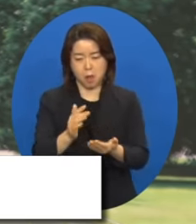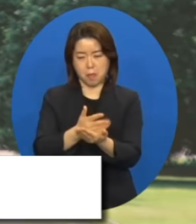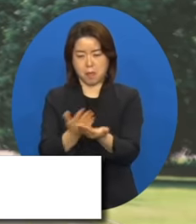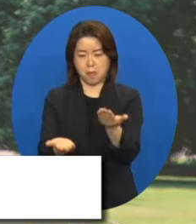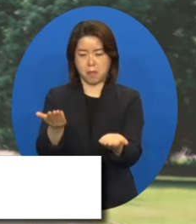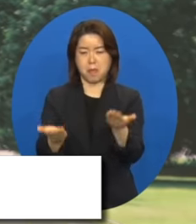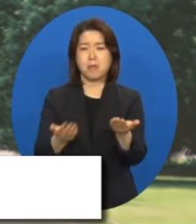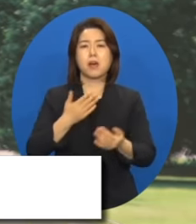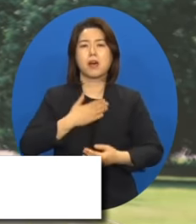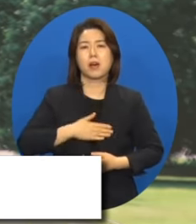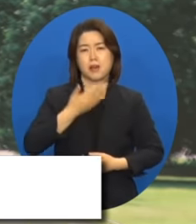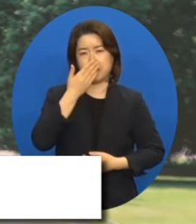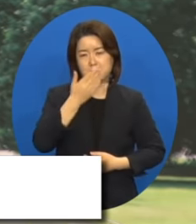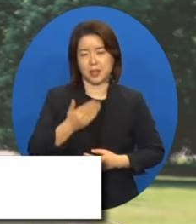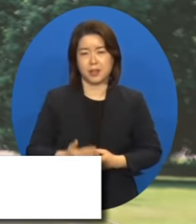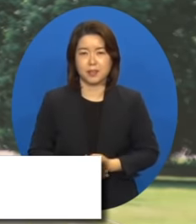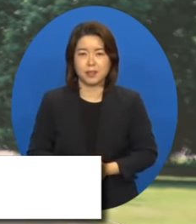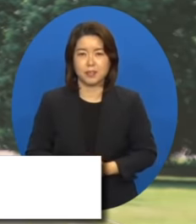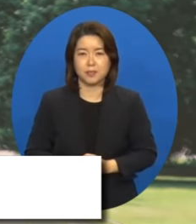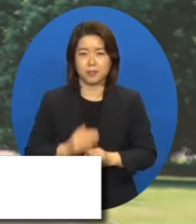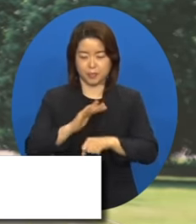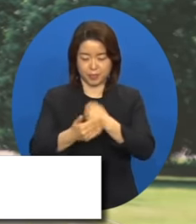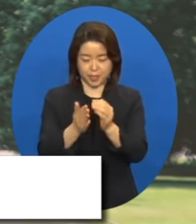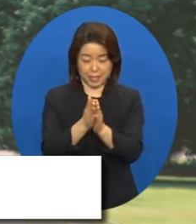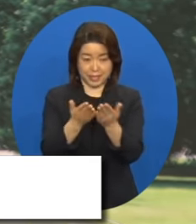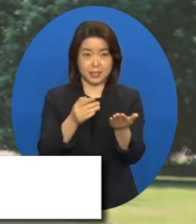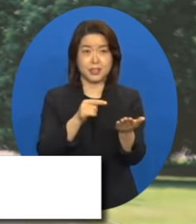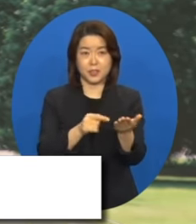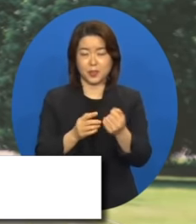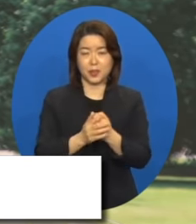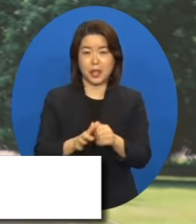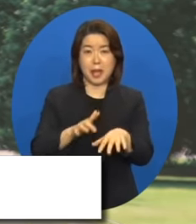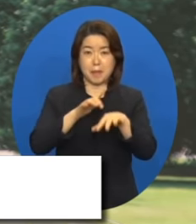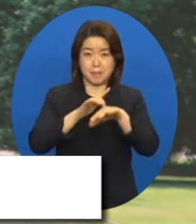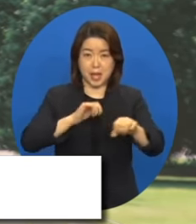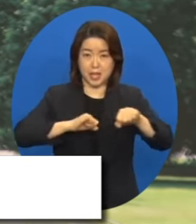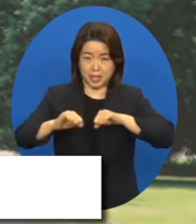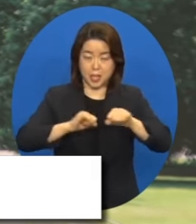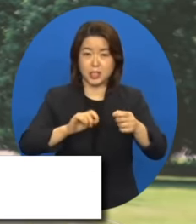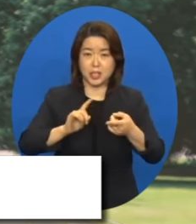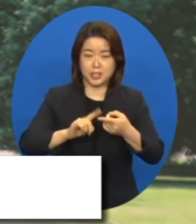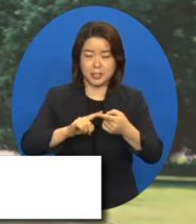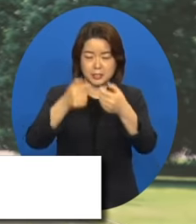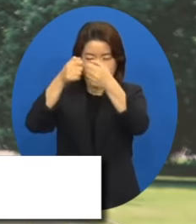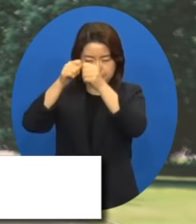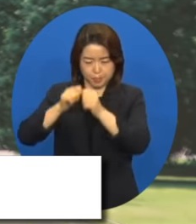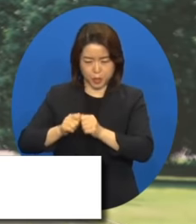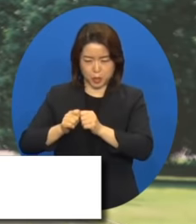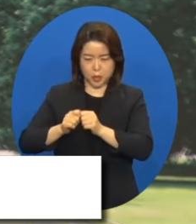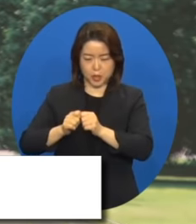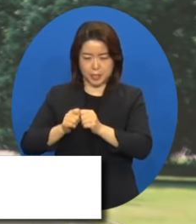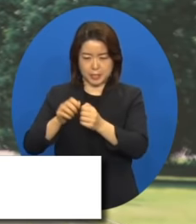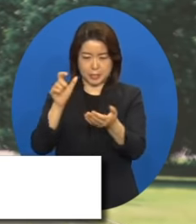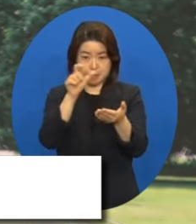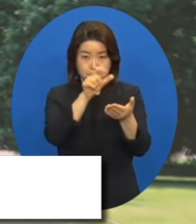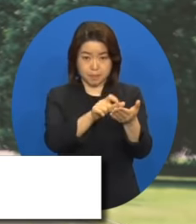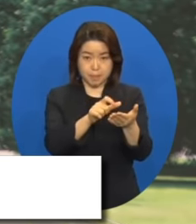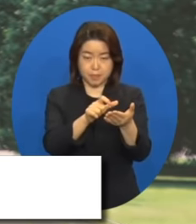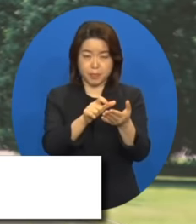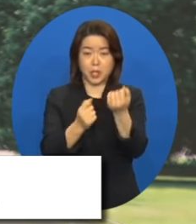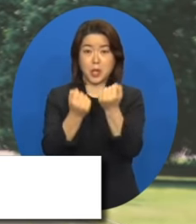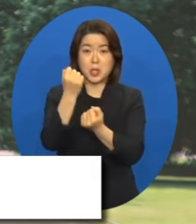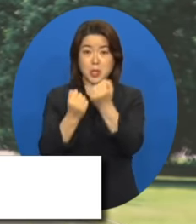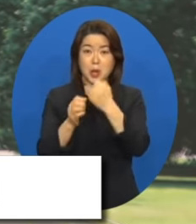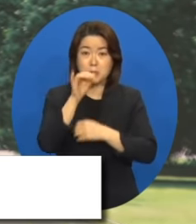있다고요. 성경에 마귀의 역사에 대해서 아주 구체적으로 자세하게 말씀해 놓고 있습니다.